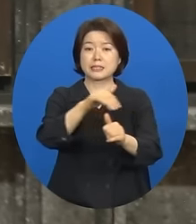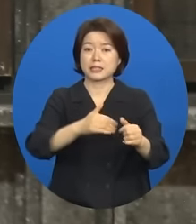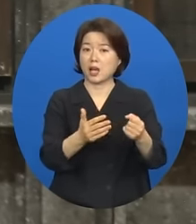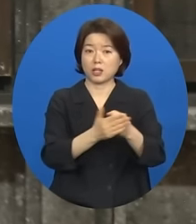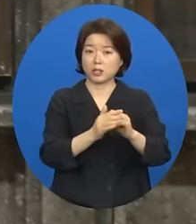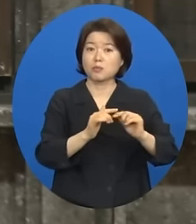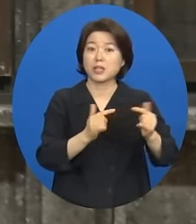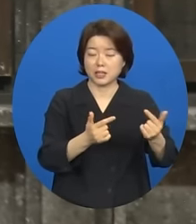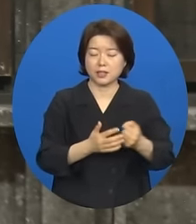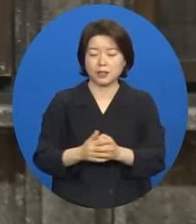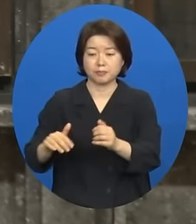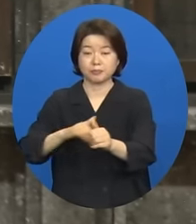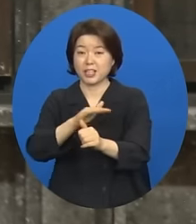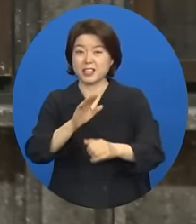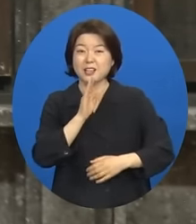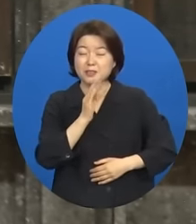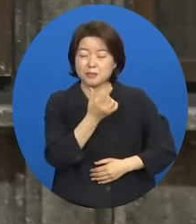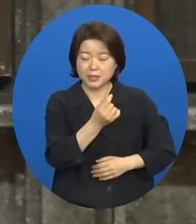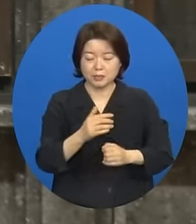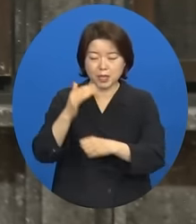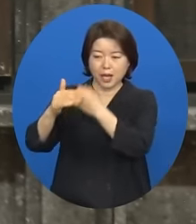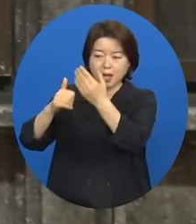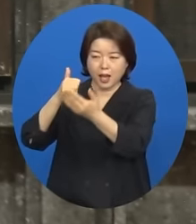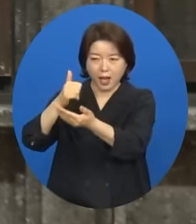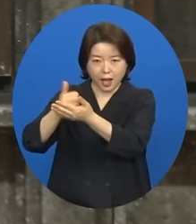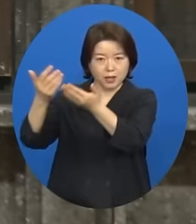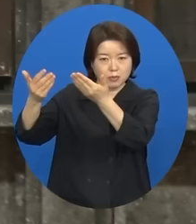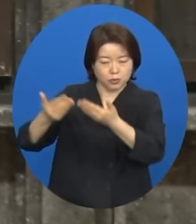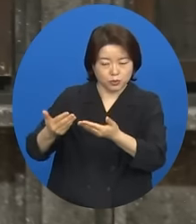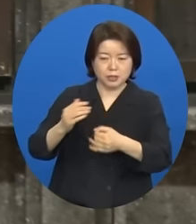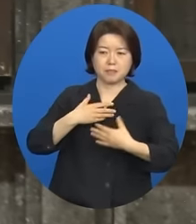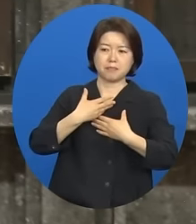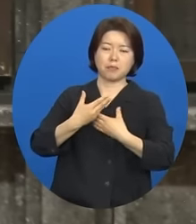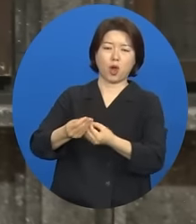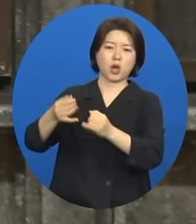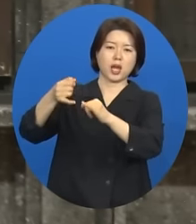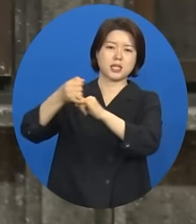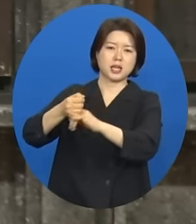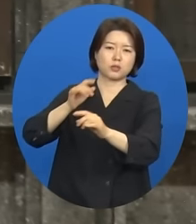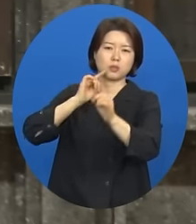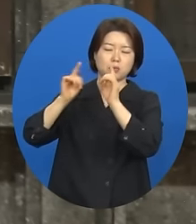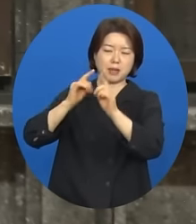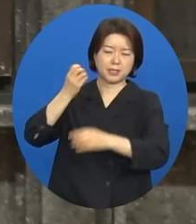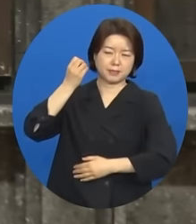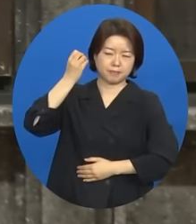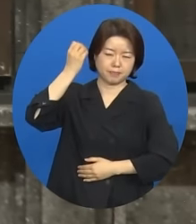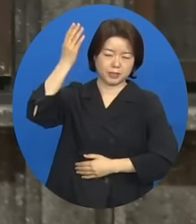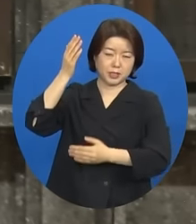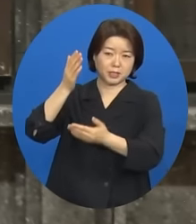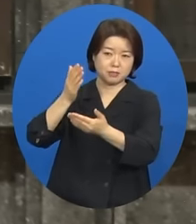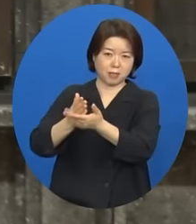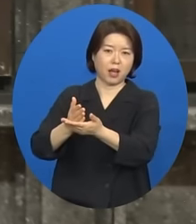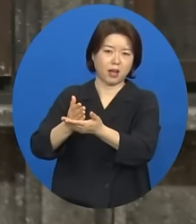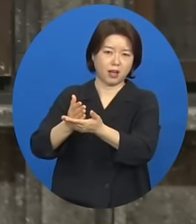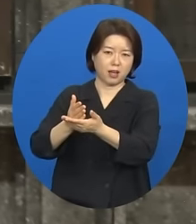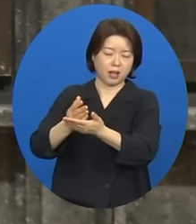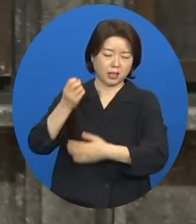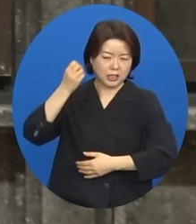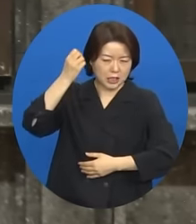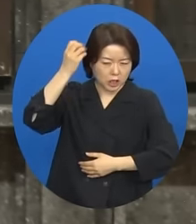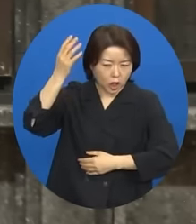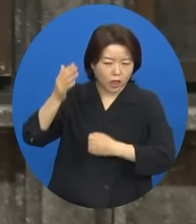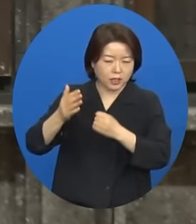상황도 상황이지만 하나님이 주신 평강의 약속의 말씀을 잊어버리고 놓쳤기 때문이다라는